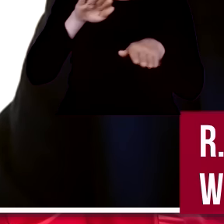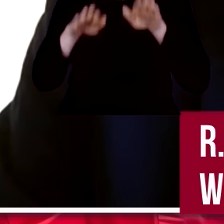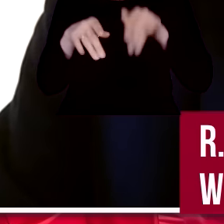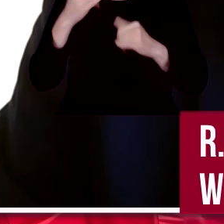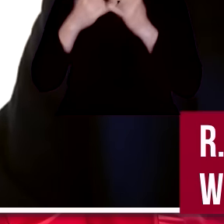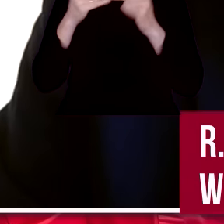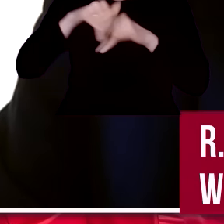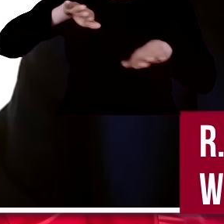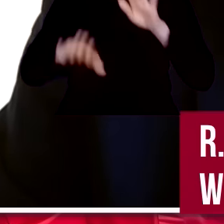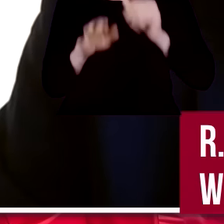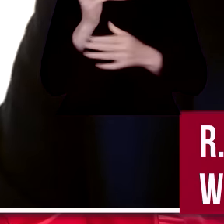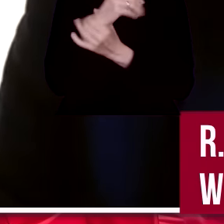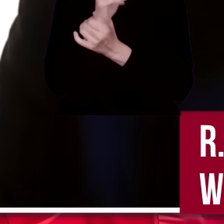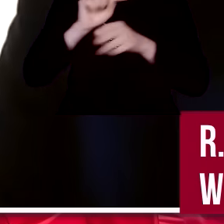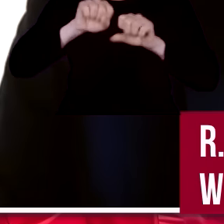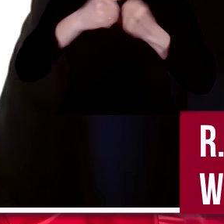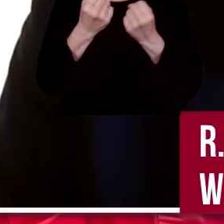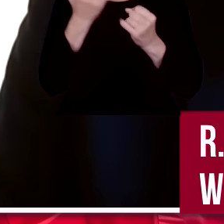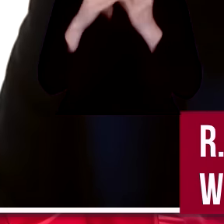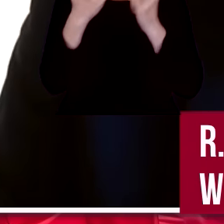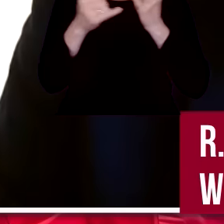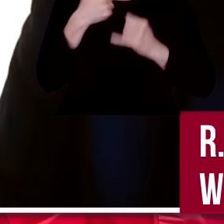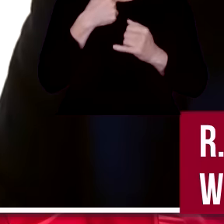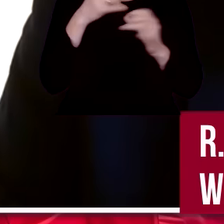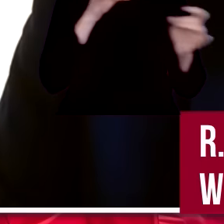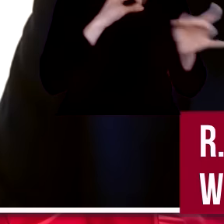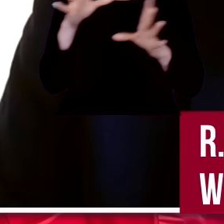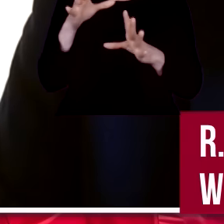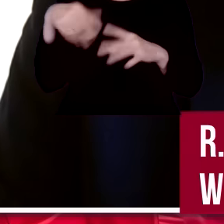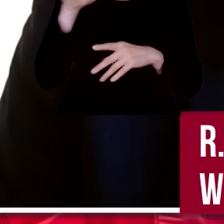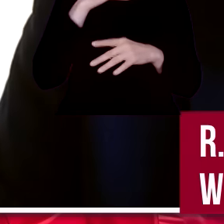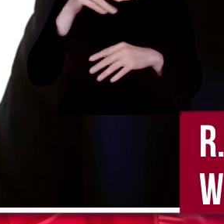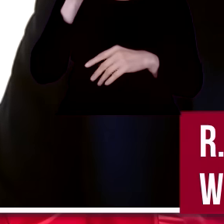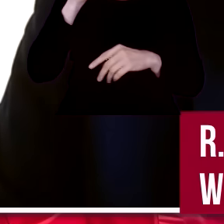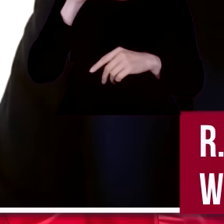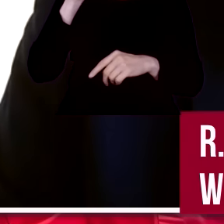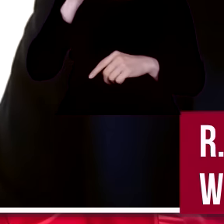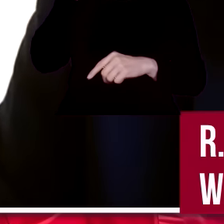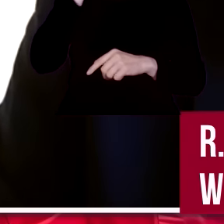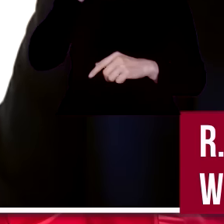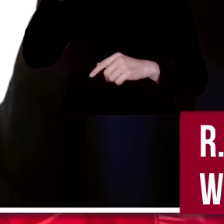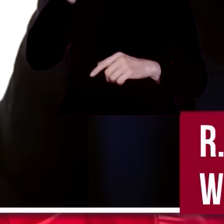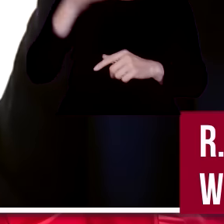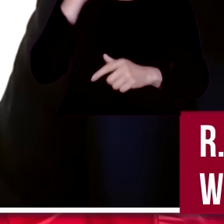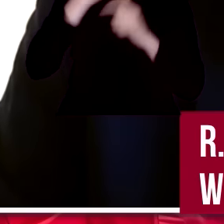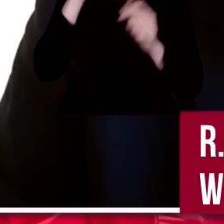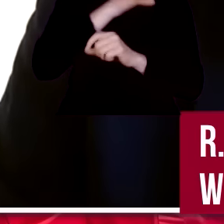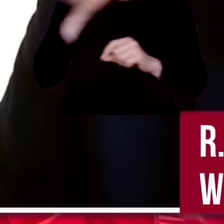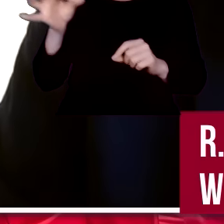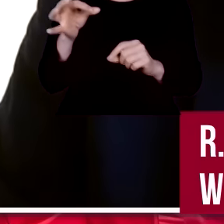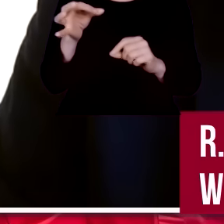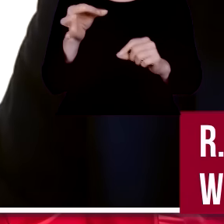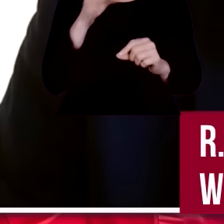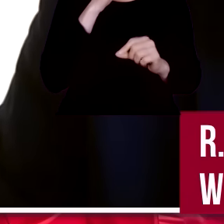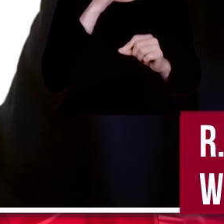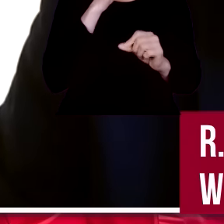się w kotce to zaraz będziemy musieli terroryści Ruscy podłożyli t płytę i ten narastająca taka sama psychoza